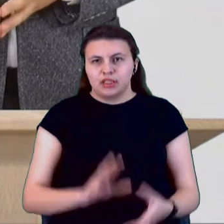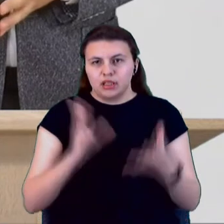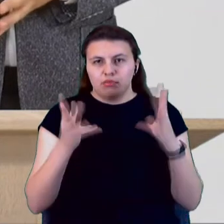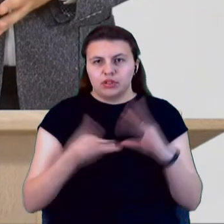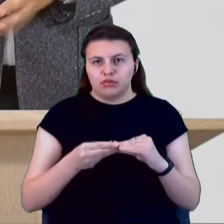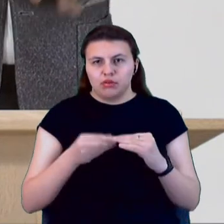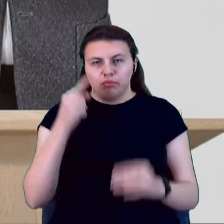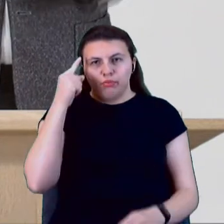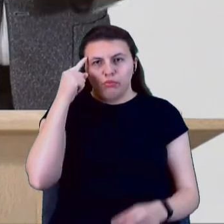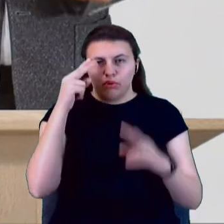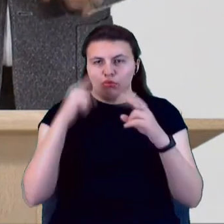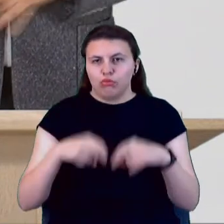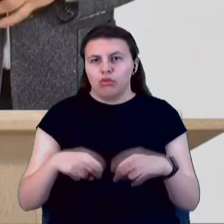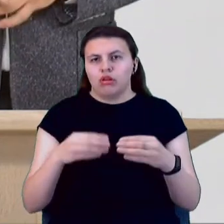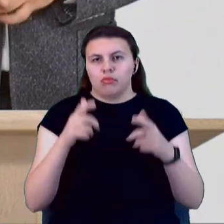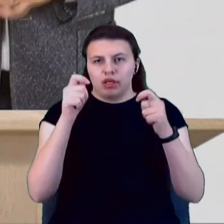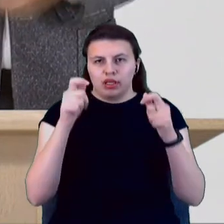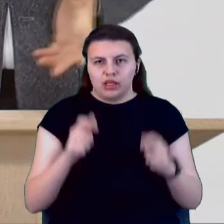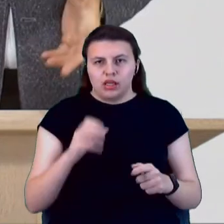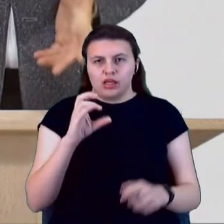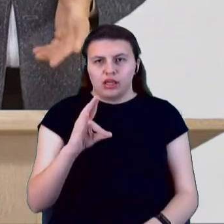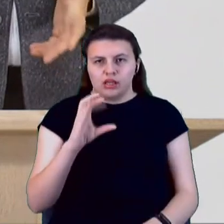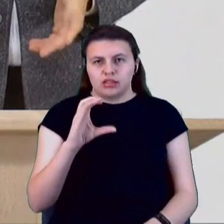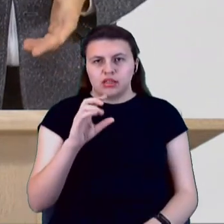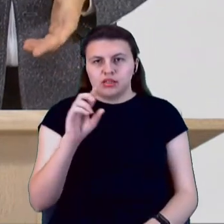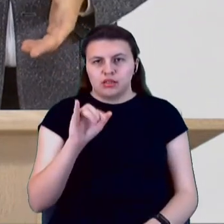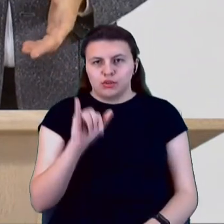НСЗУ, они выглядят довольно достойно и на плаву.